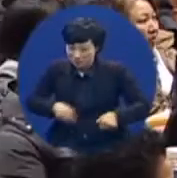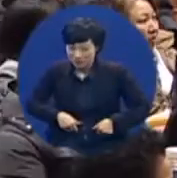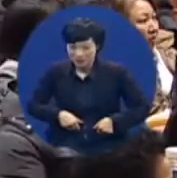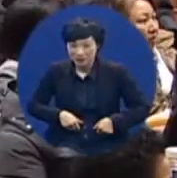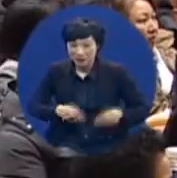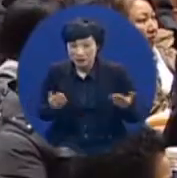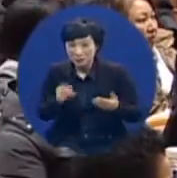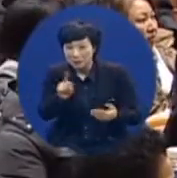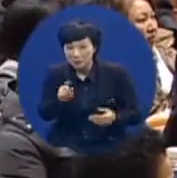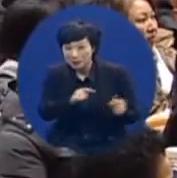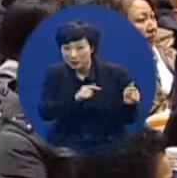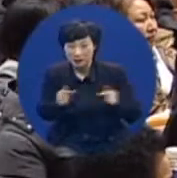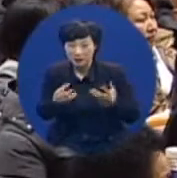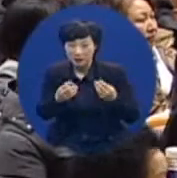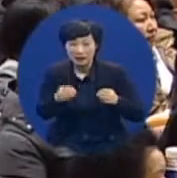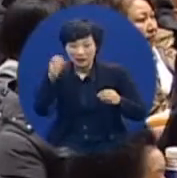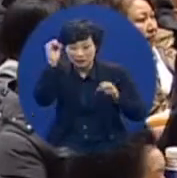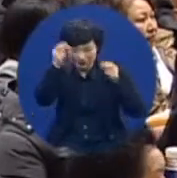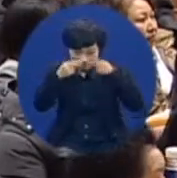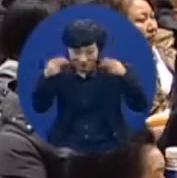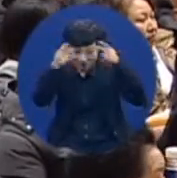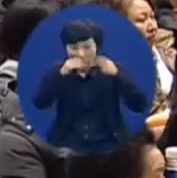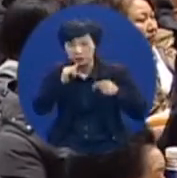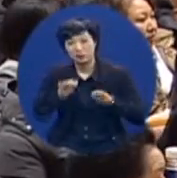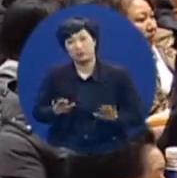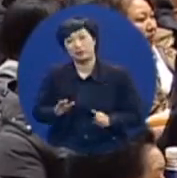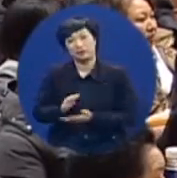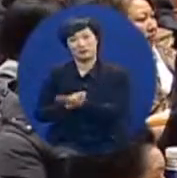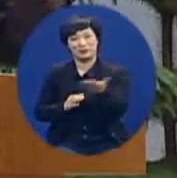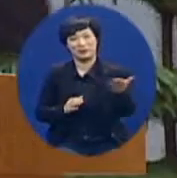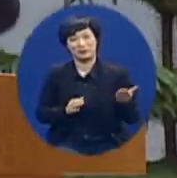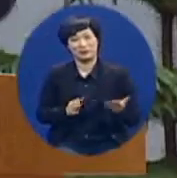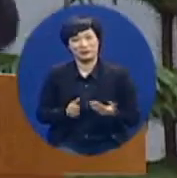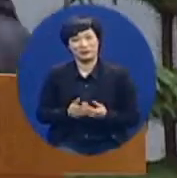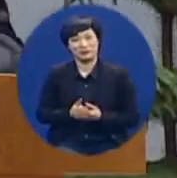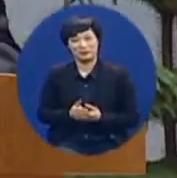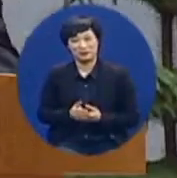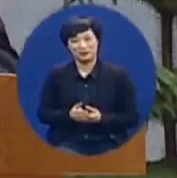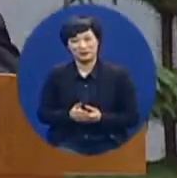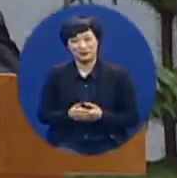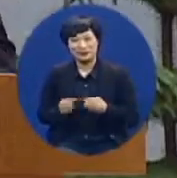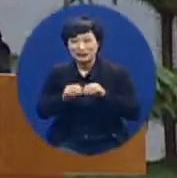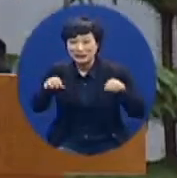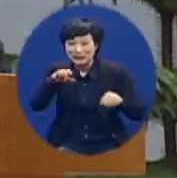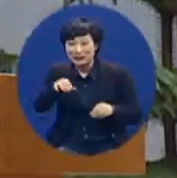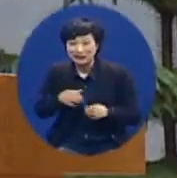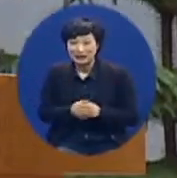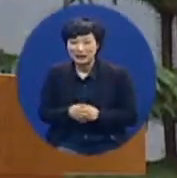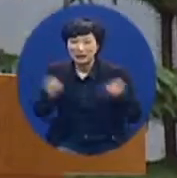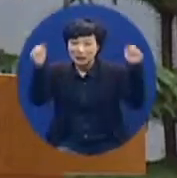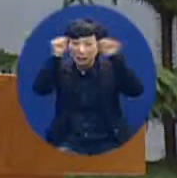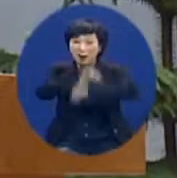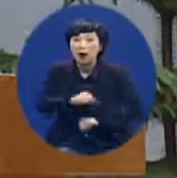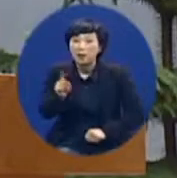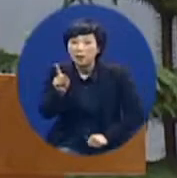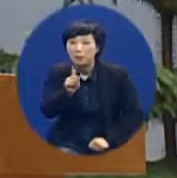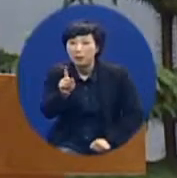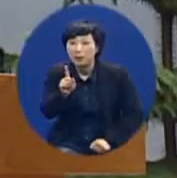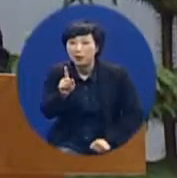된다 예 사랑하 여러분이 땅에 파멸이